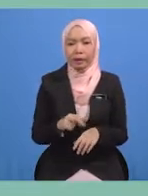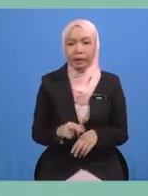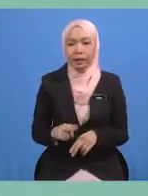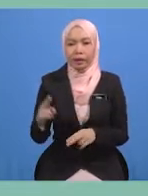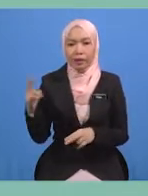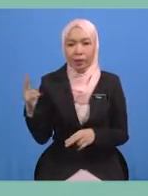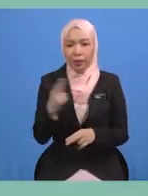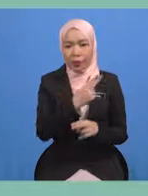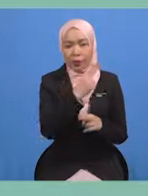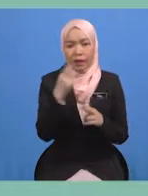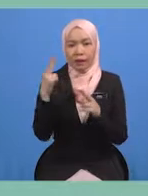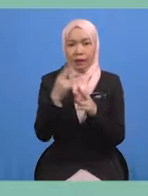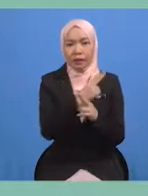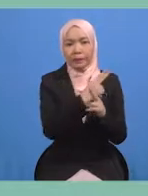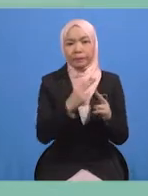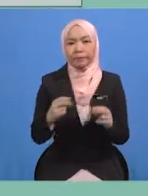Keempat,